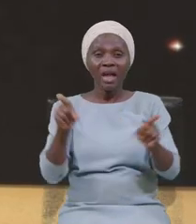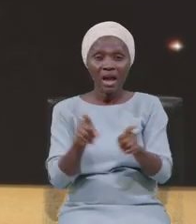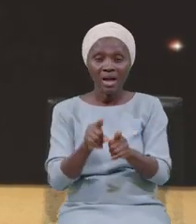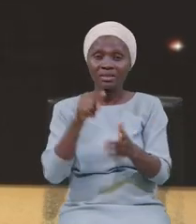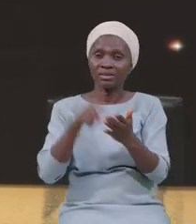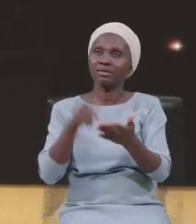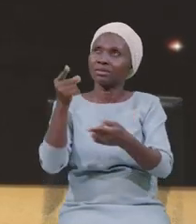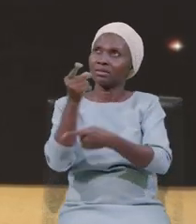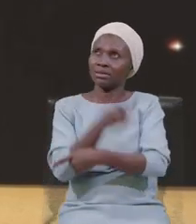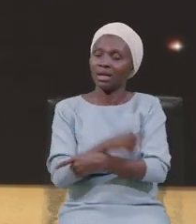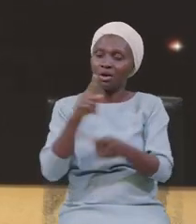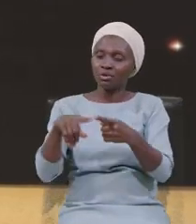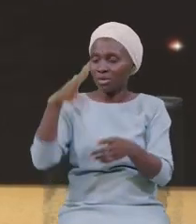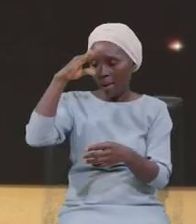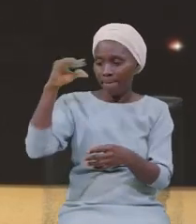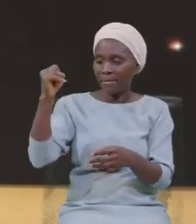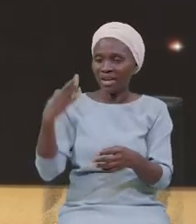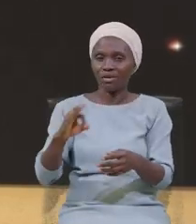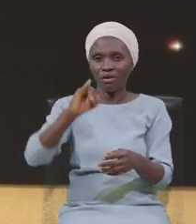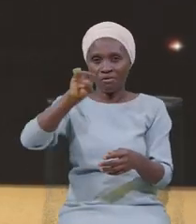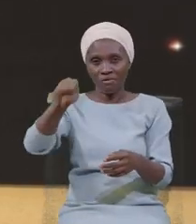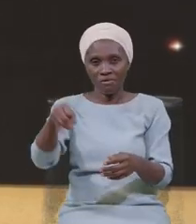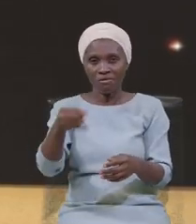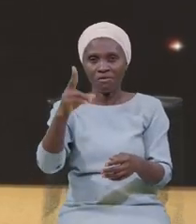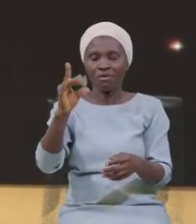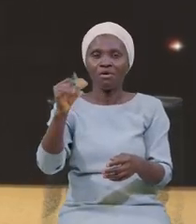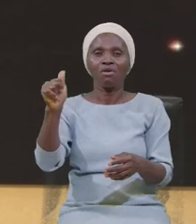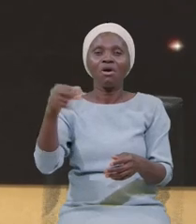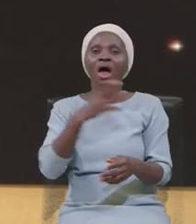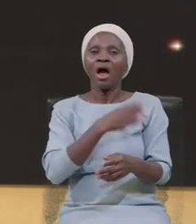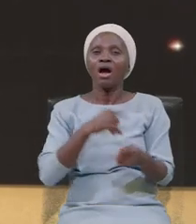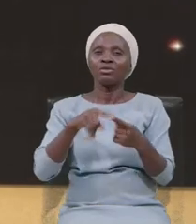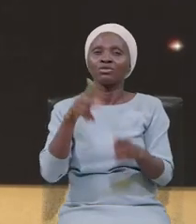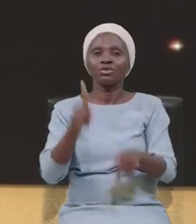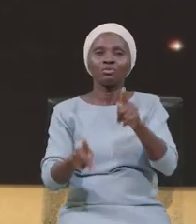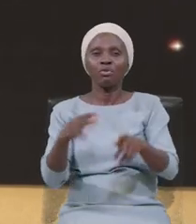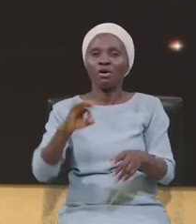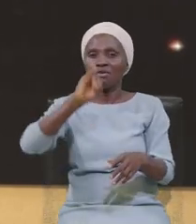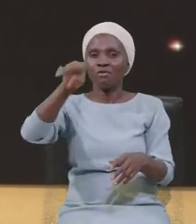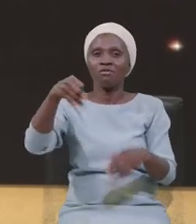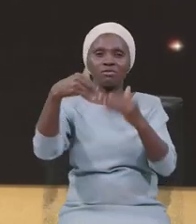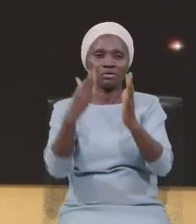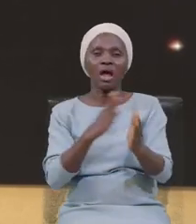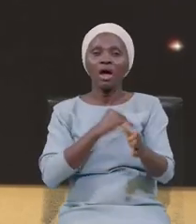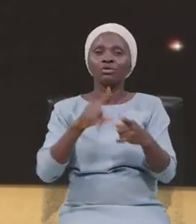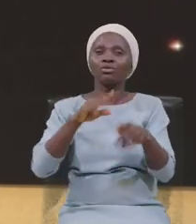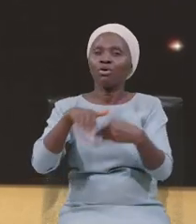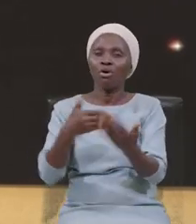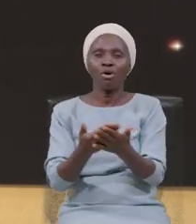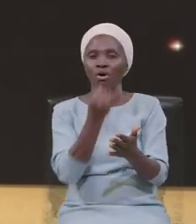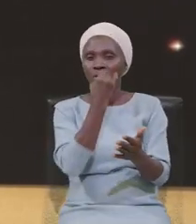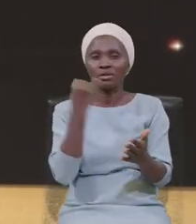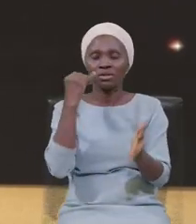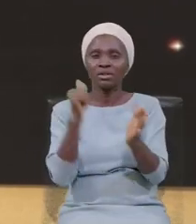ce jour, aux hommes de Juda, aux habitants de Jérusalem et à tout Israël,